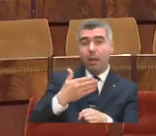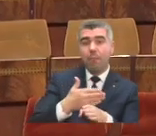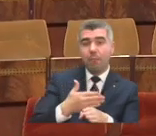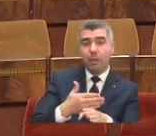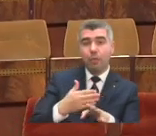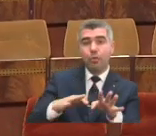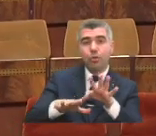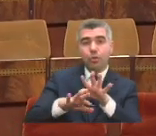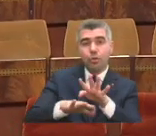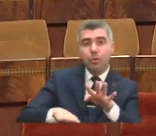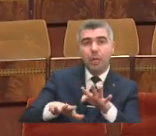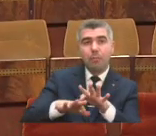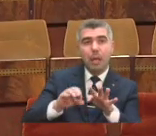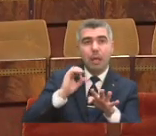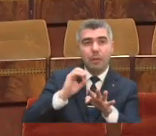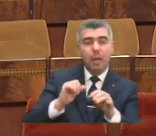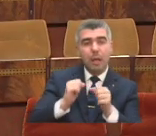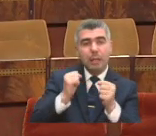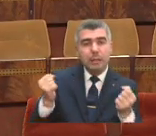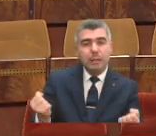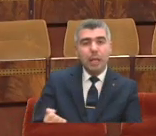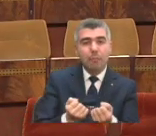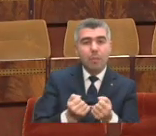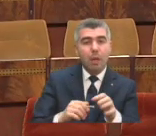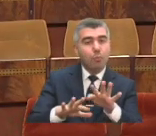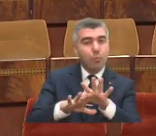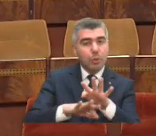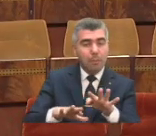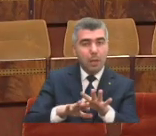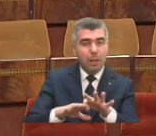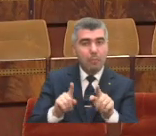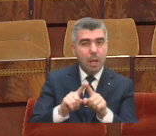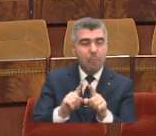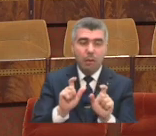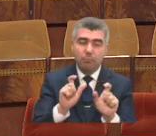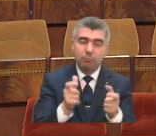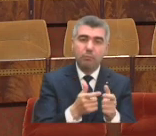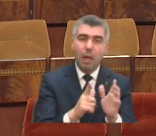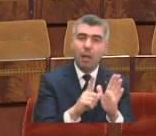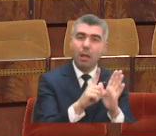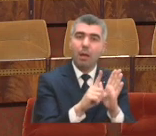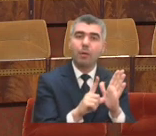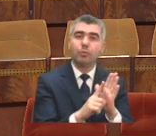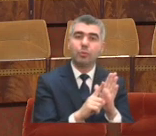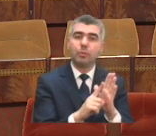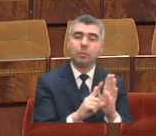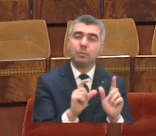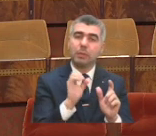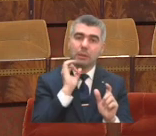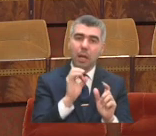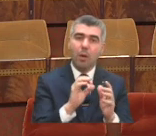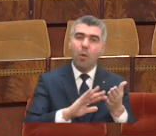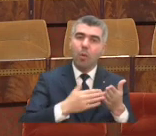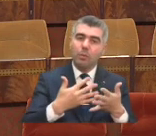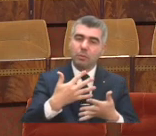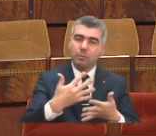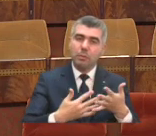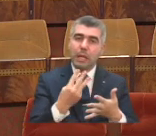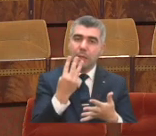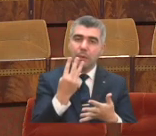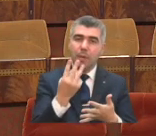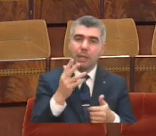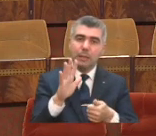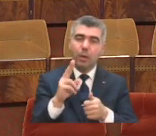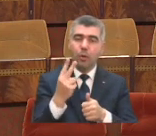اجتماعية وآفة خطيرة تهدد التنمية المجتمعية فهو جريمة يعاقب عليها القانون الجنائي بمقتضيات الفصول